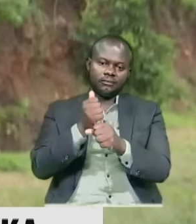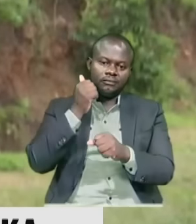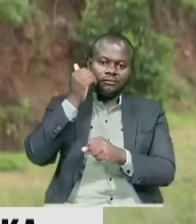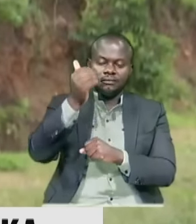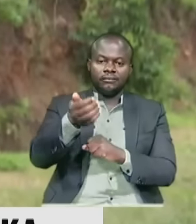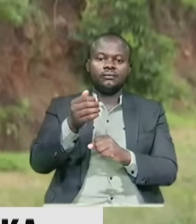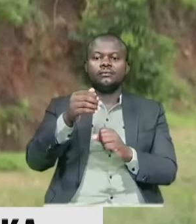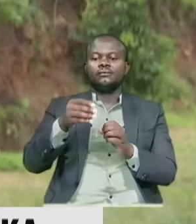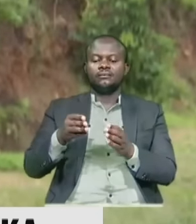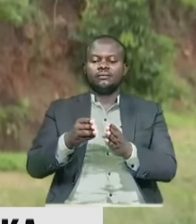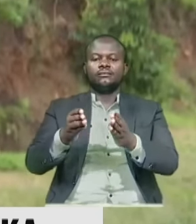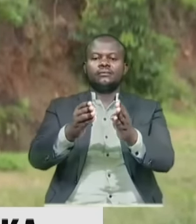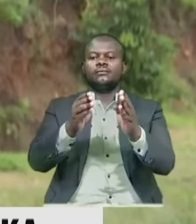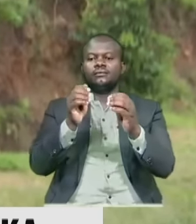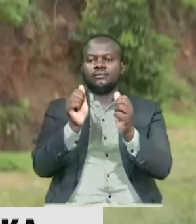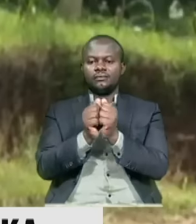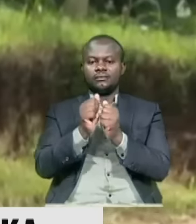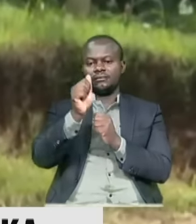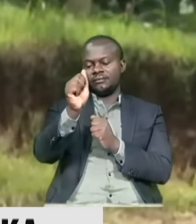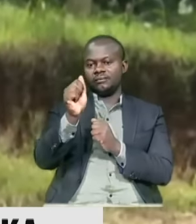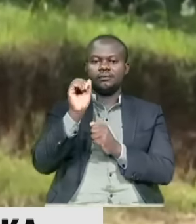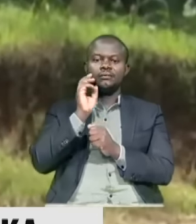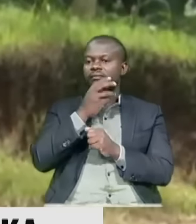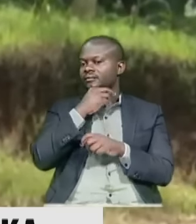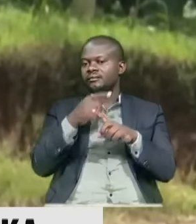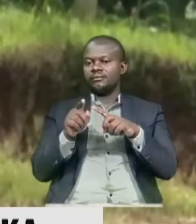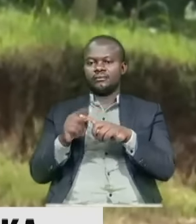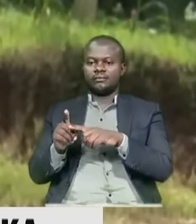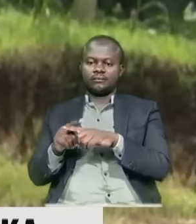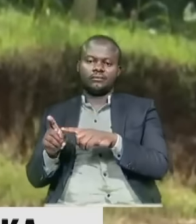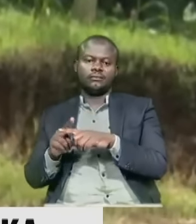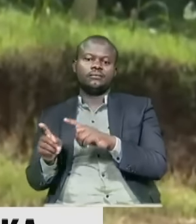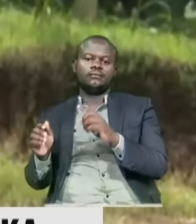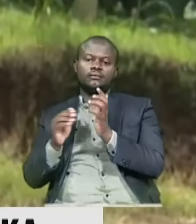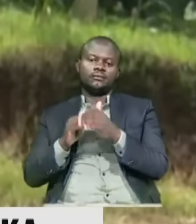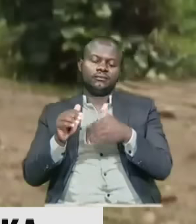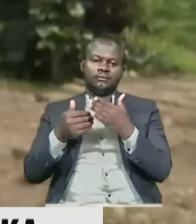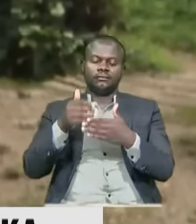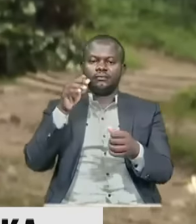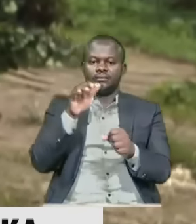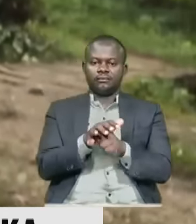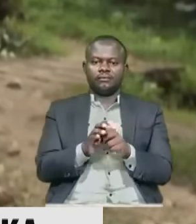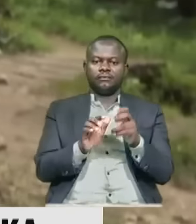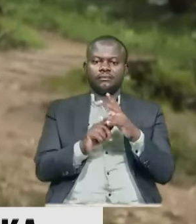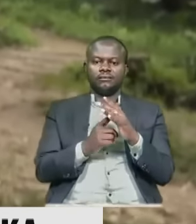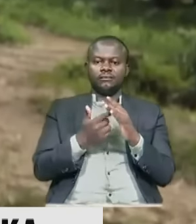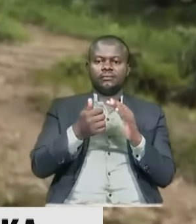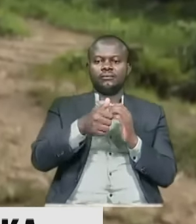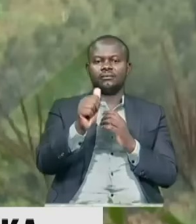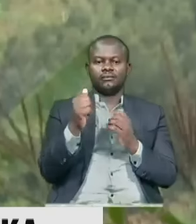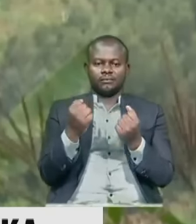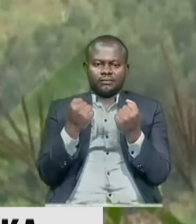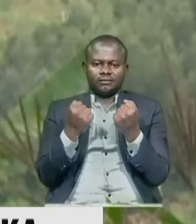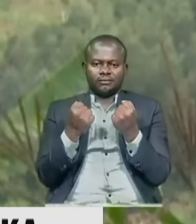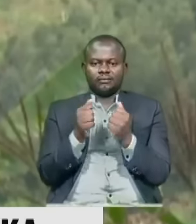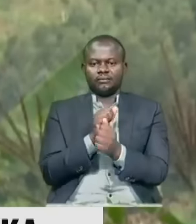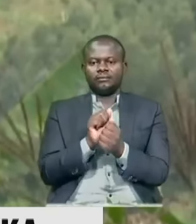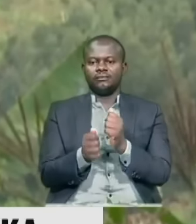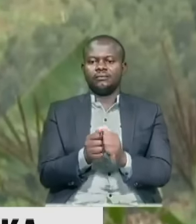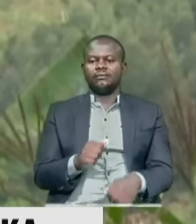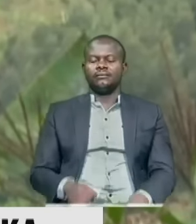iyoborwamo inzira 15 zatwaraga amazi mu byerekezo bitandukanye, amazi aba menshi ahera ubwo agira ubukana bwo gusenya.